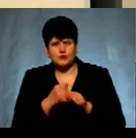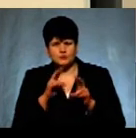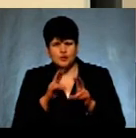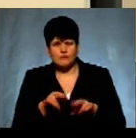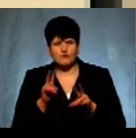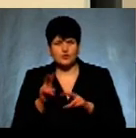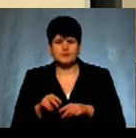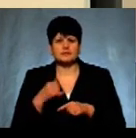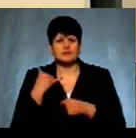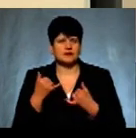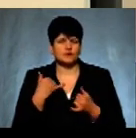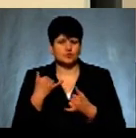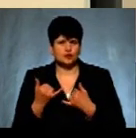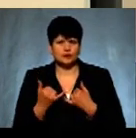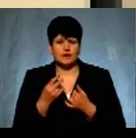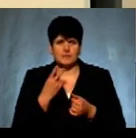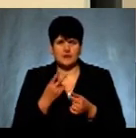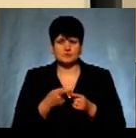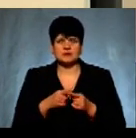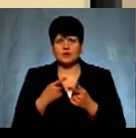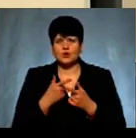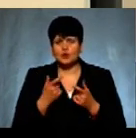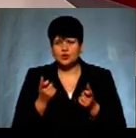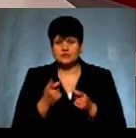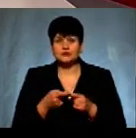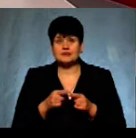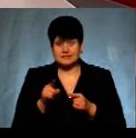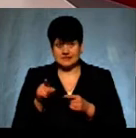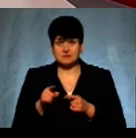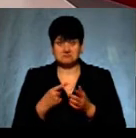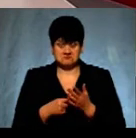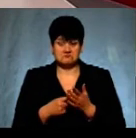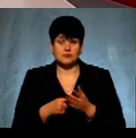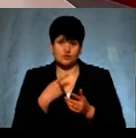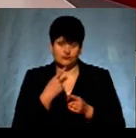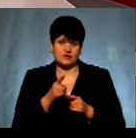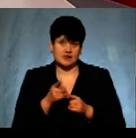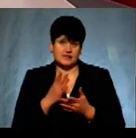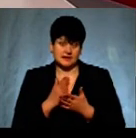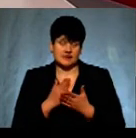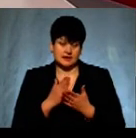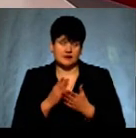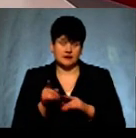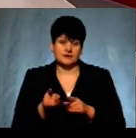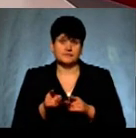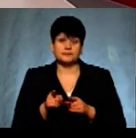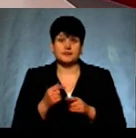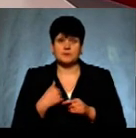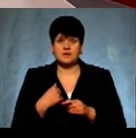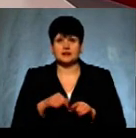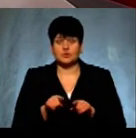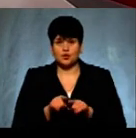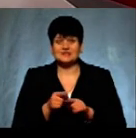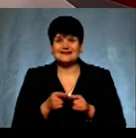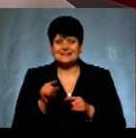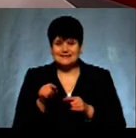оголошення, телефонуємо до роботодавців, як бачимо ці оголошення. Якщо ці вакансії підтверджує роботодавець, що вони ще є, що вони ще актуальні, ми також